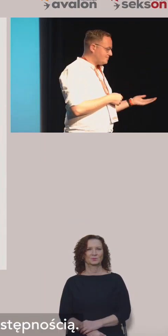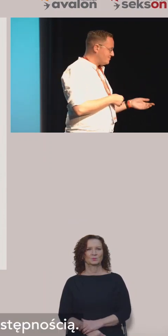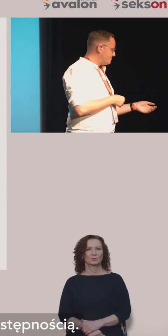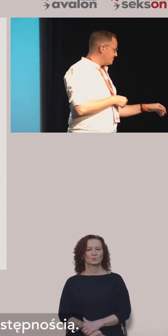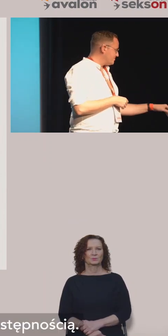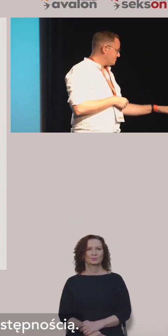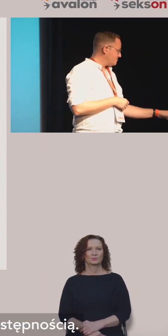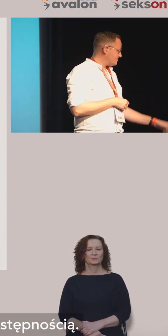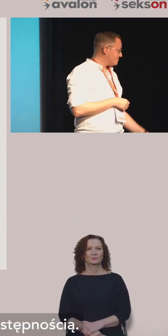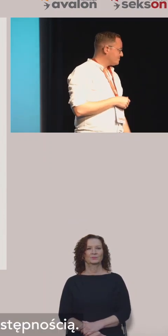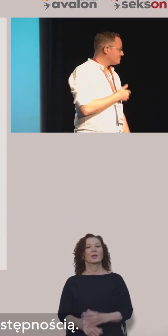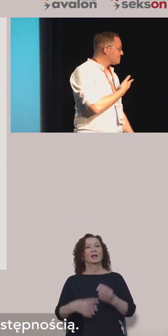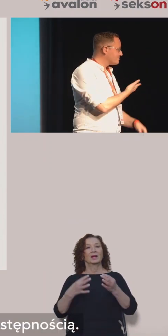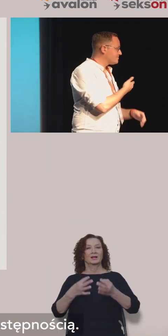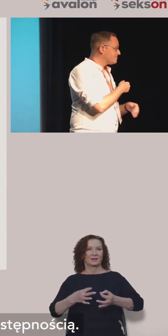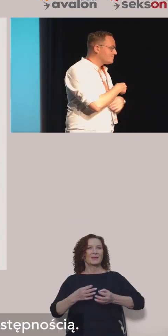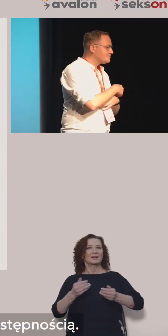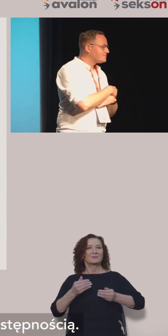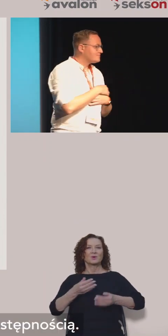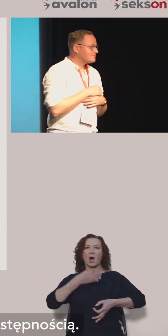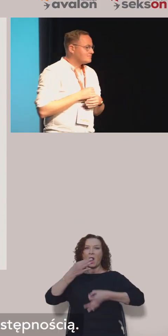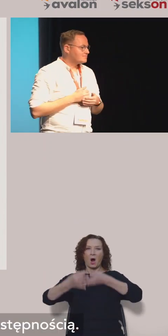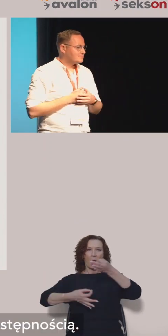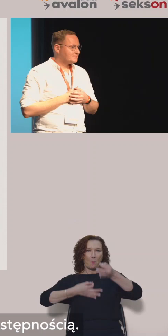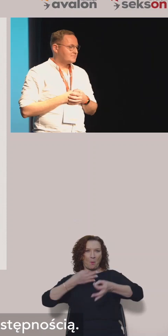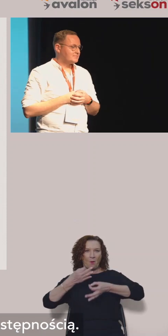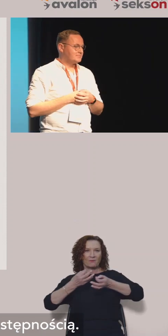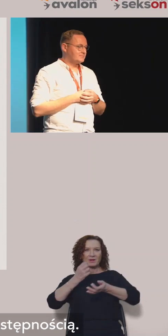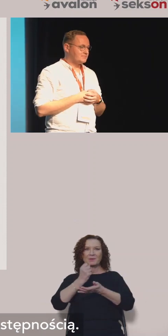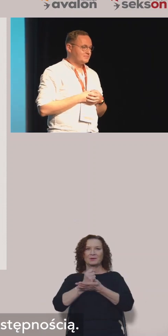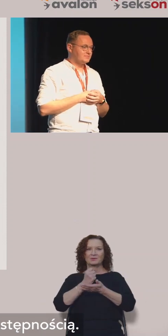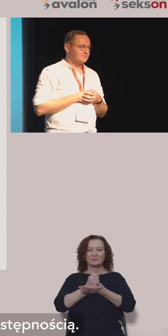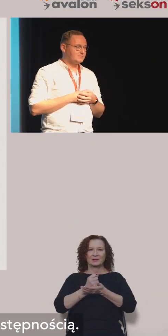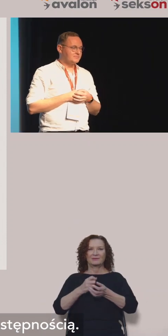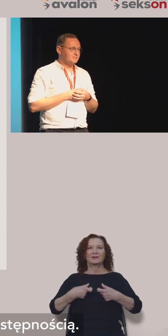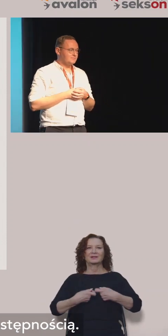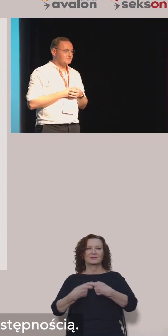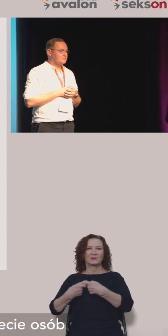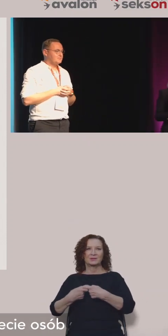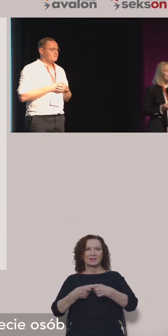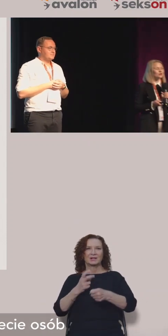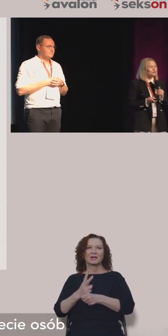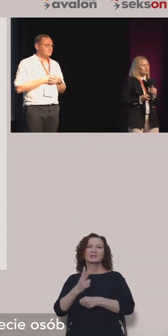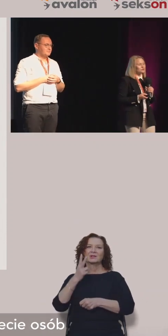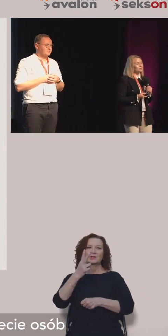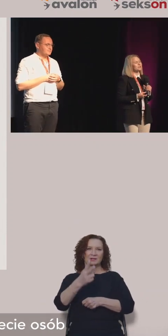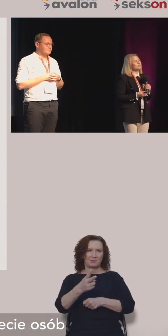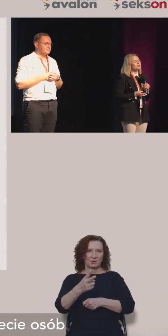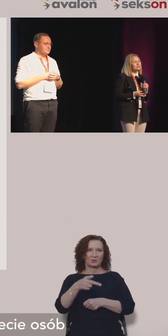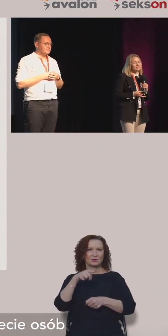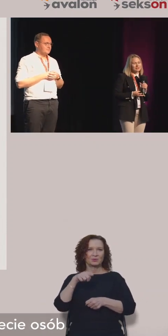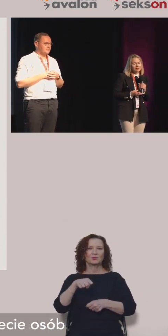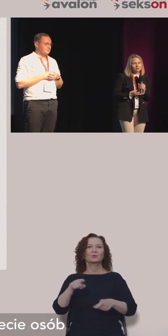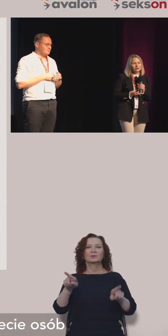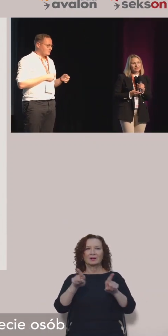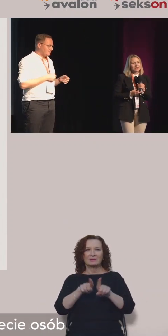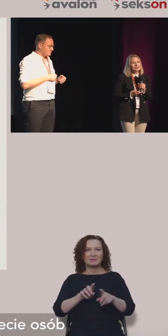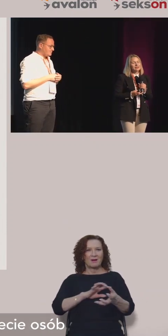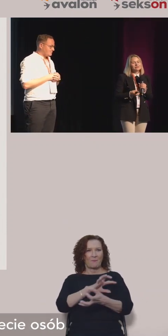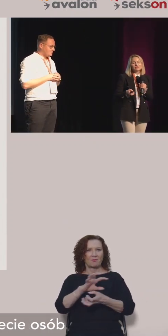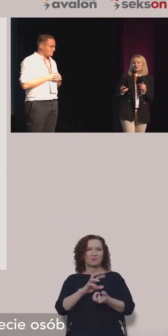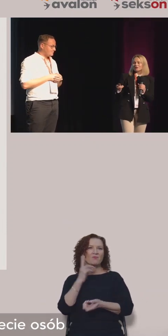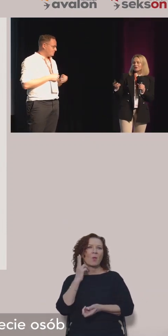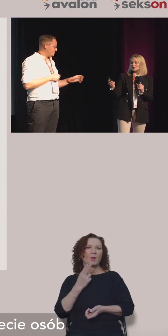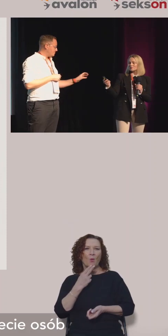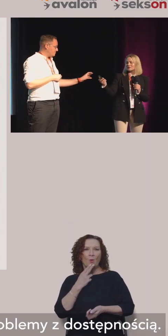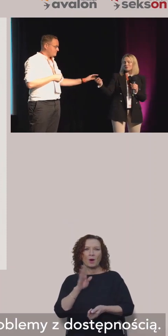Ja w takim razie opowiem o kwestiach związanych z dostępnością. tutaj również w świecie głuchych, tak samo jak